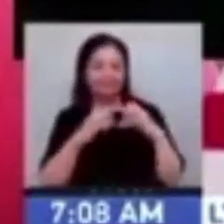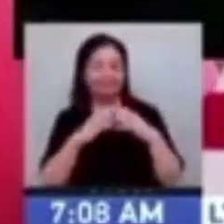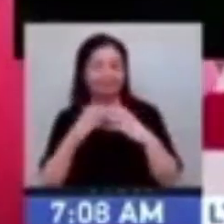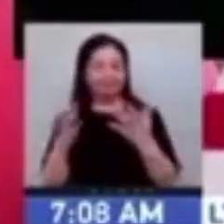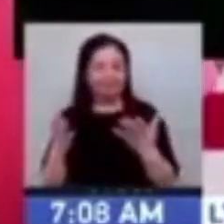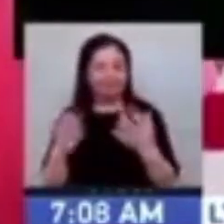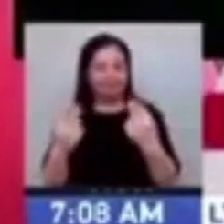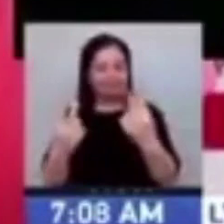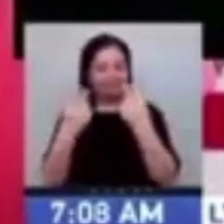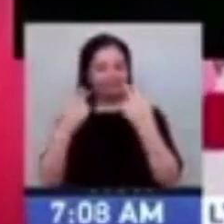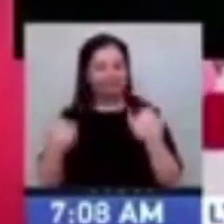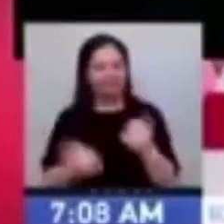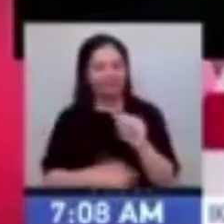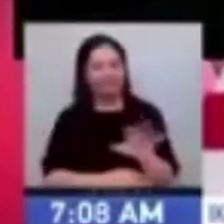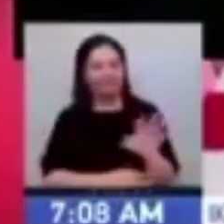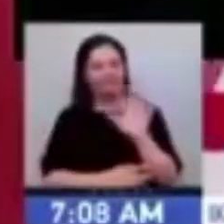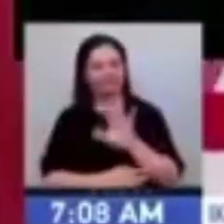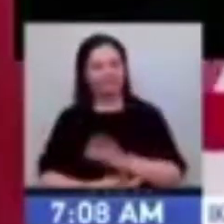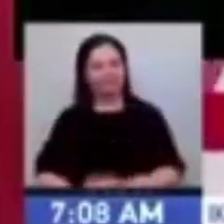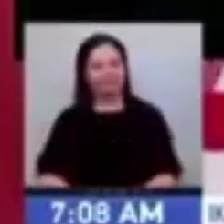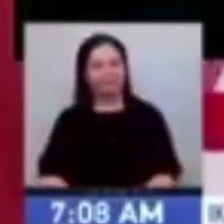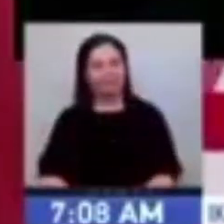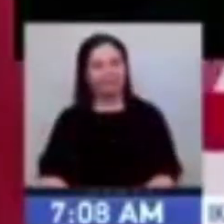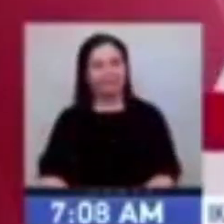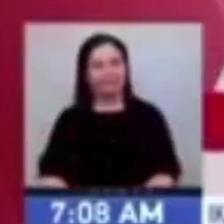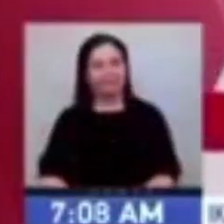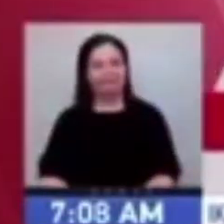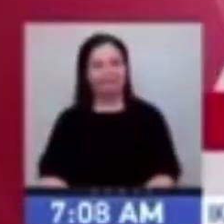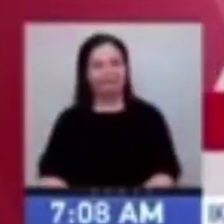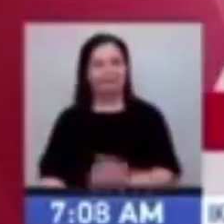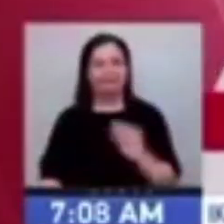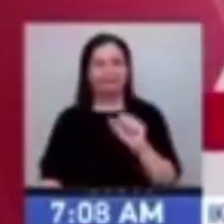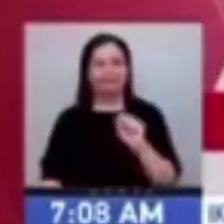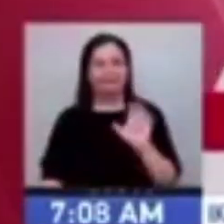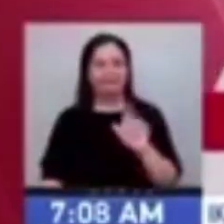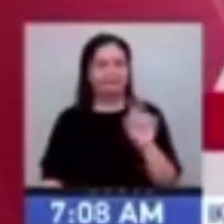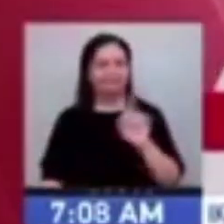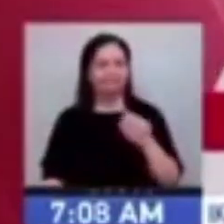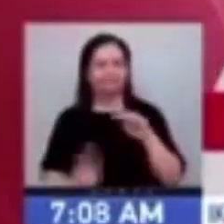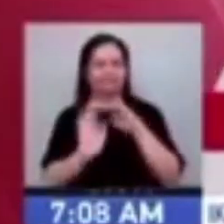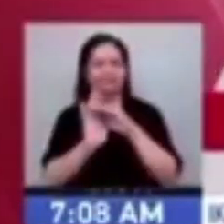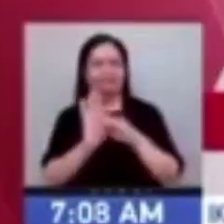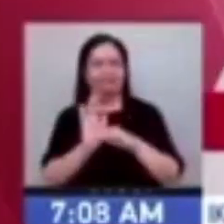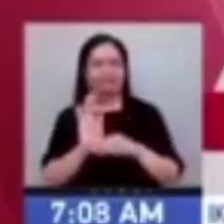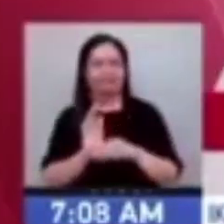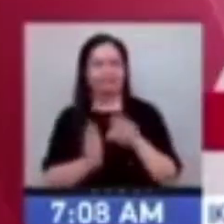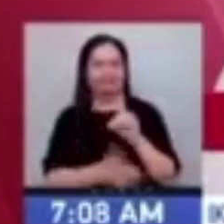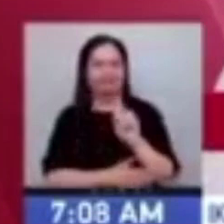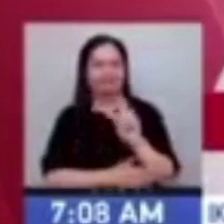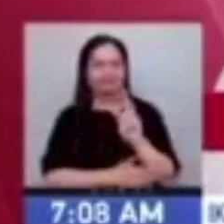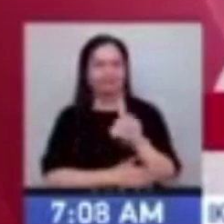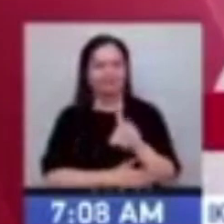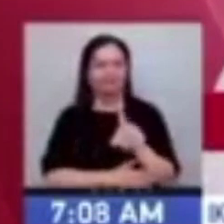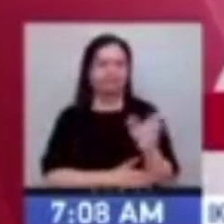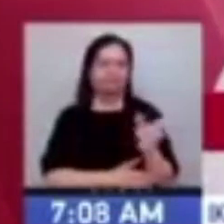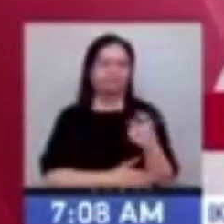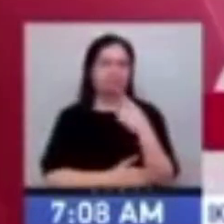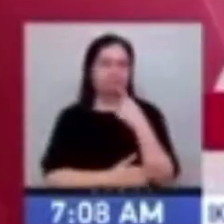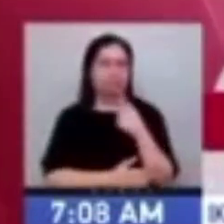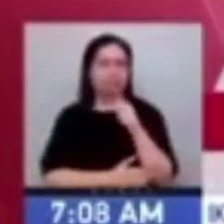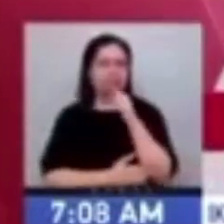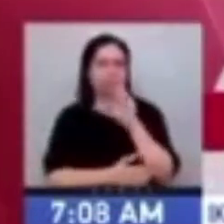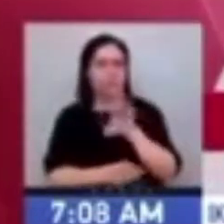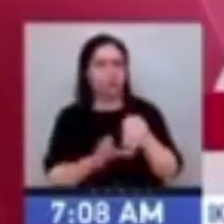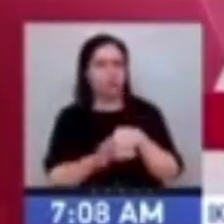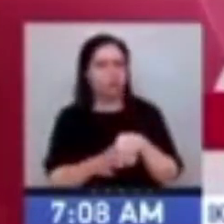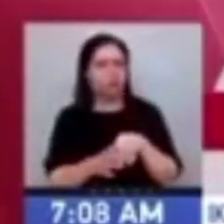ngayon, magandang umaga po sa inyo. Asec, ano ba ang kriteriya ng DSWD para masabing hindi na kwalipikado ang